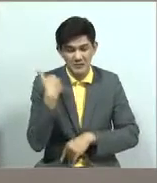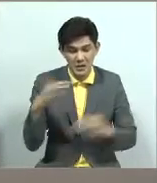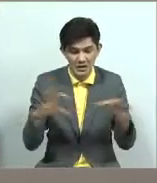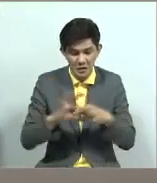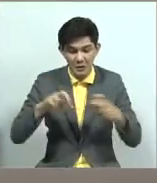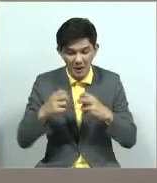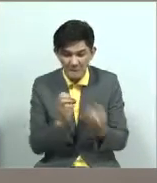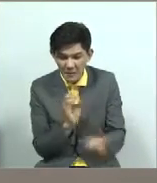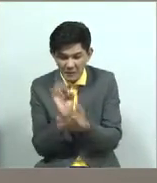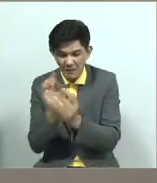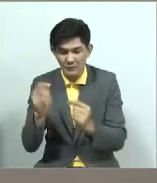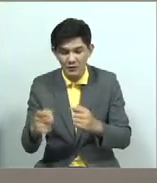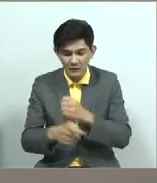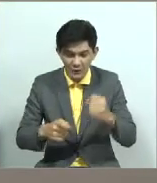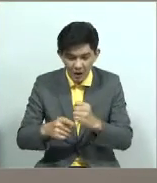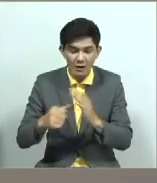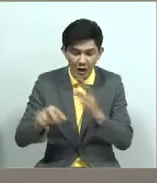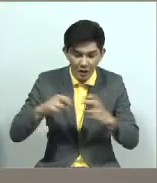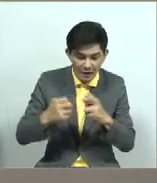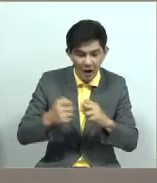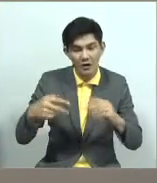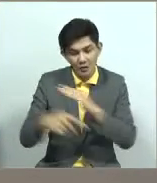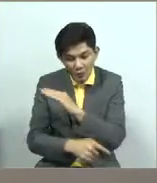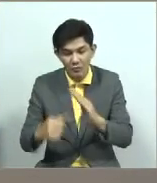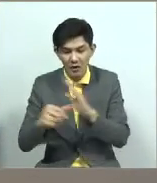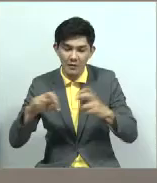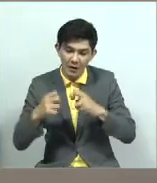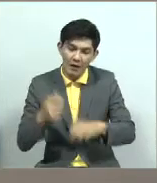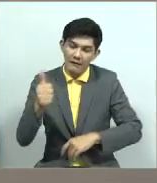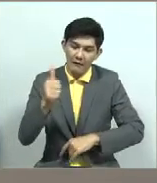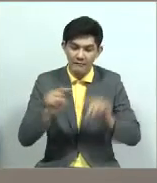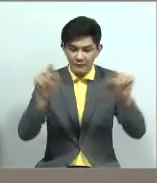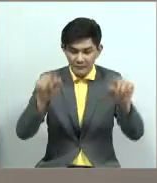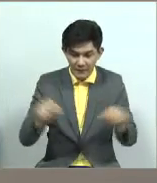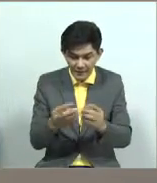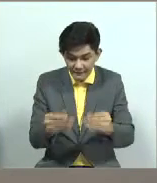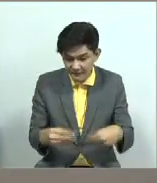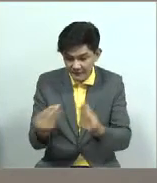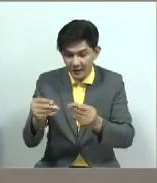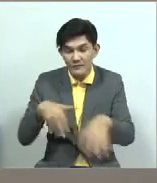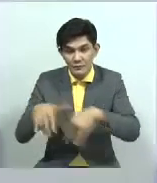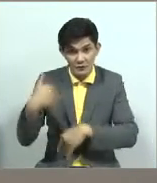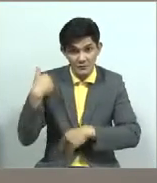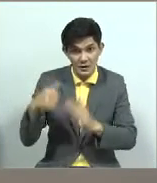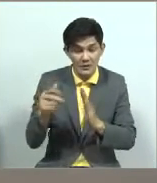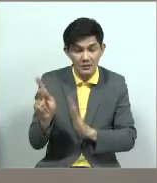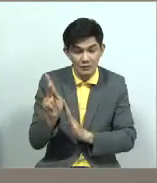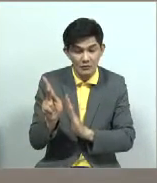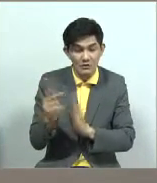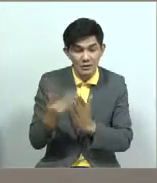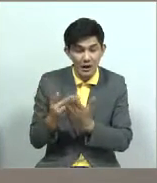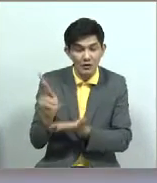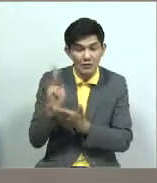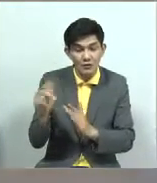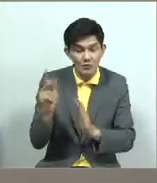ความสงบเรียบร้อยแก้ปัญหาชาวนาการแก้ปัญหาทุจริตคอร์รัปชันคืนโฉนดให้ชาวบ้านและหนี้นอกระบบรวมไปถึงปัญหาการค้